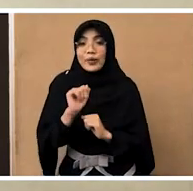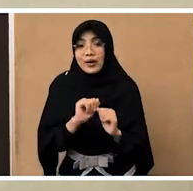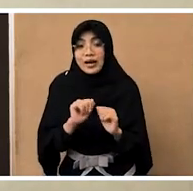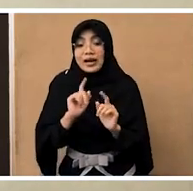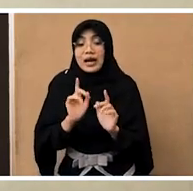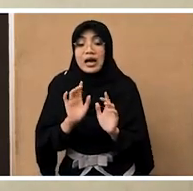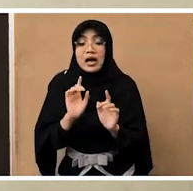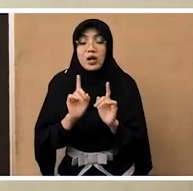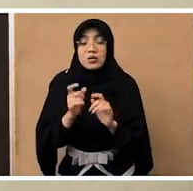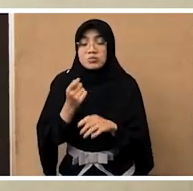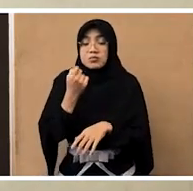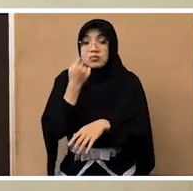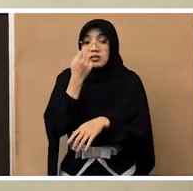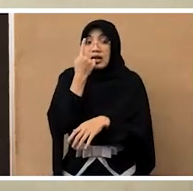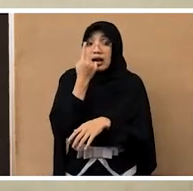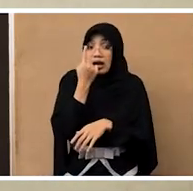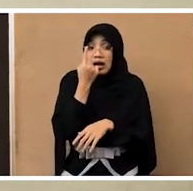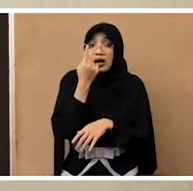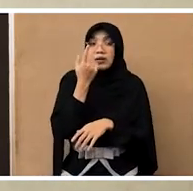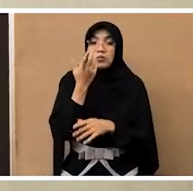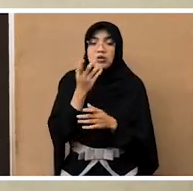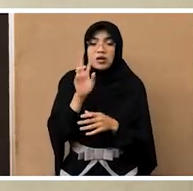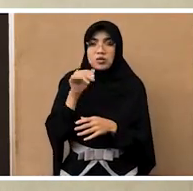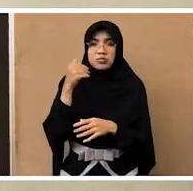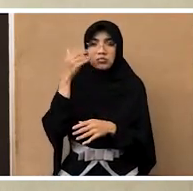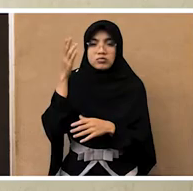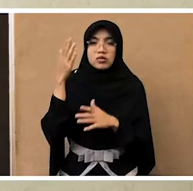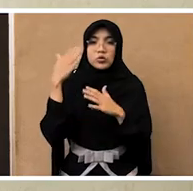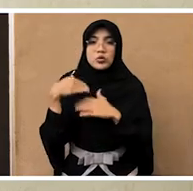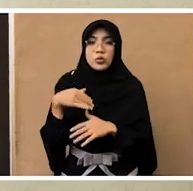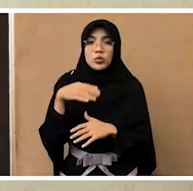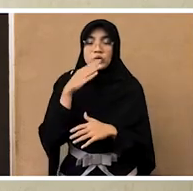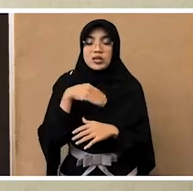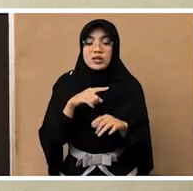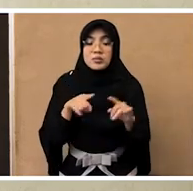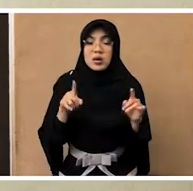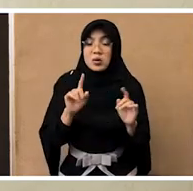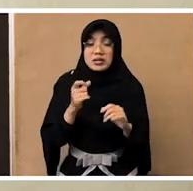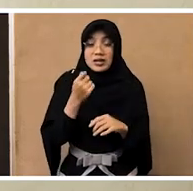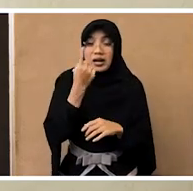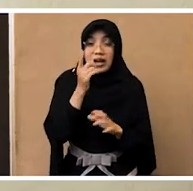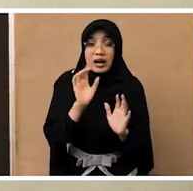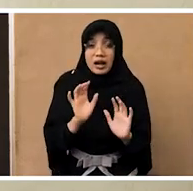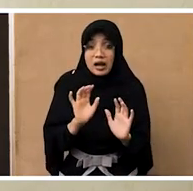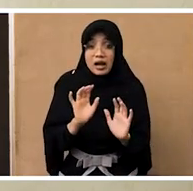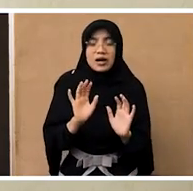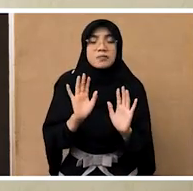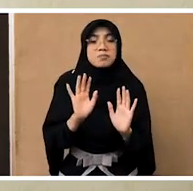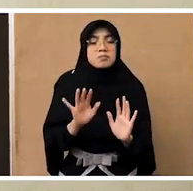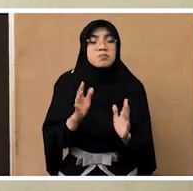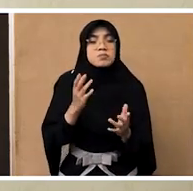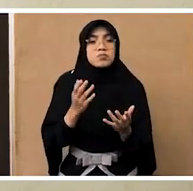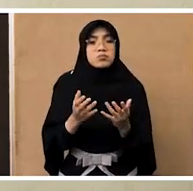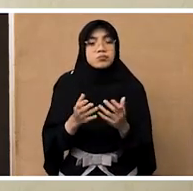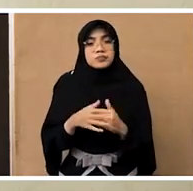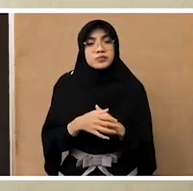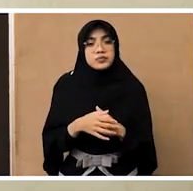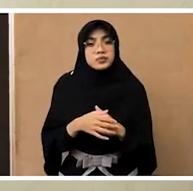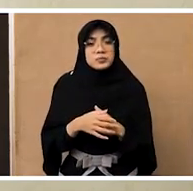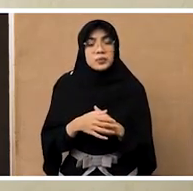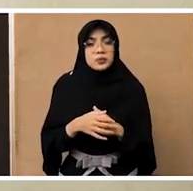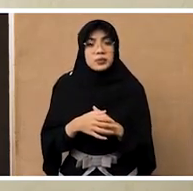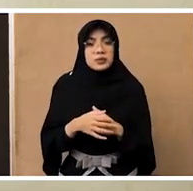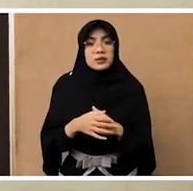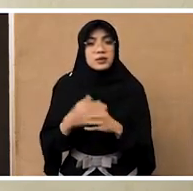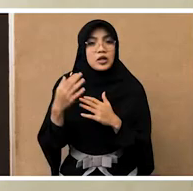kalau dia memang sadar ya berarti harus bertanggung jawab kalau tidak sadar ya tidak